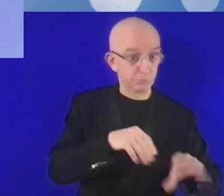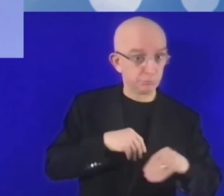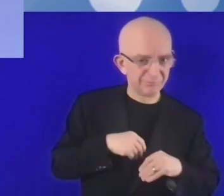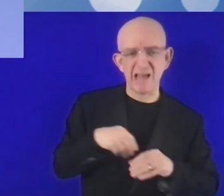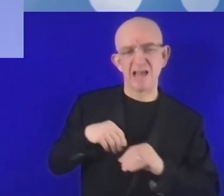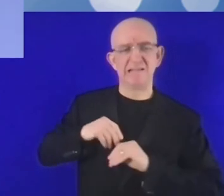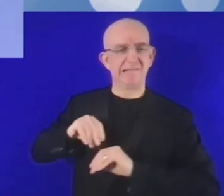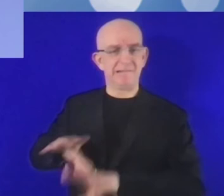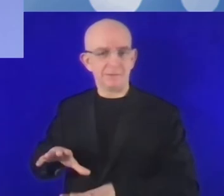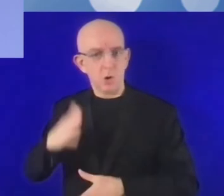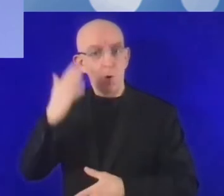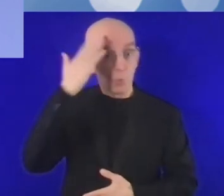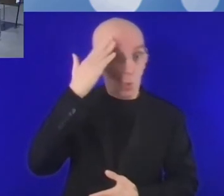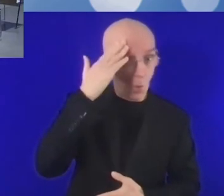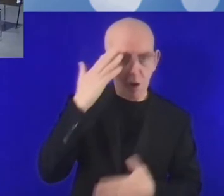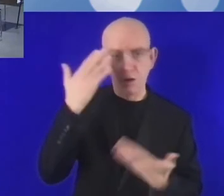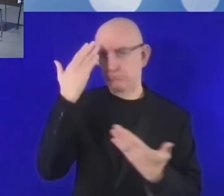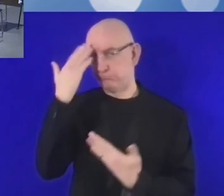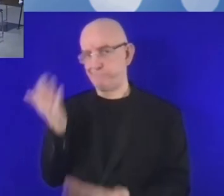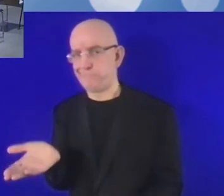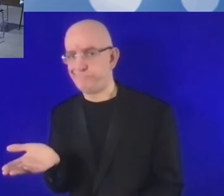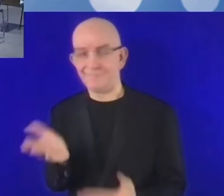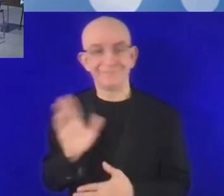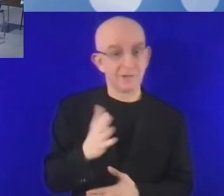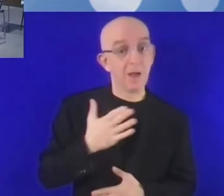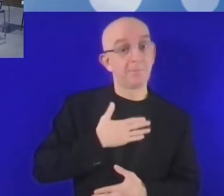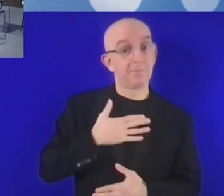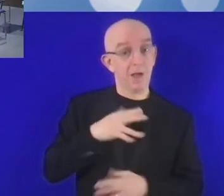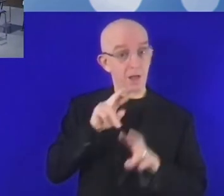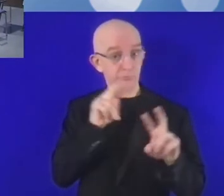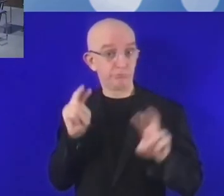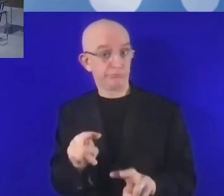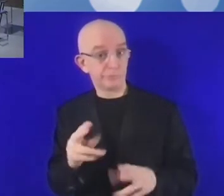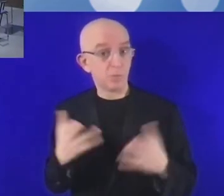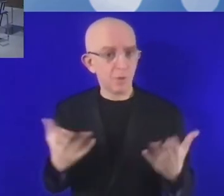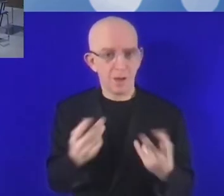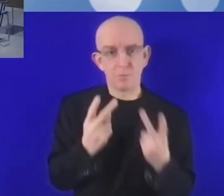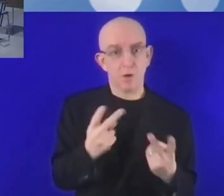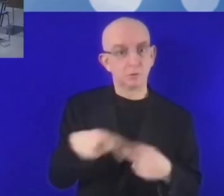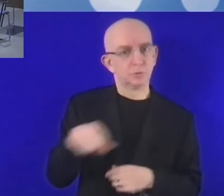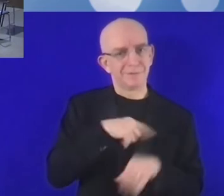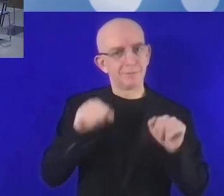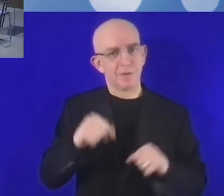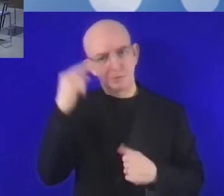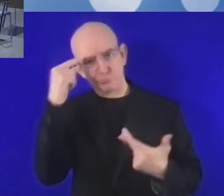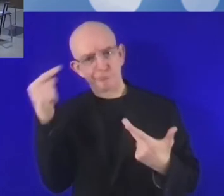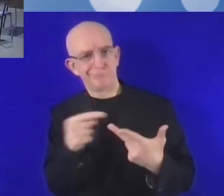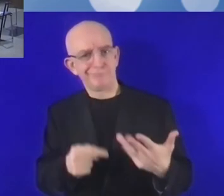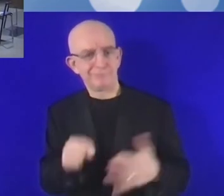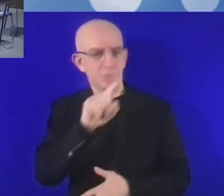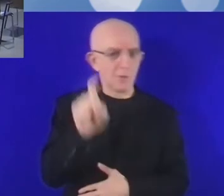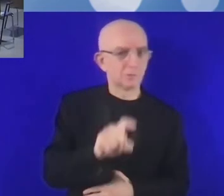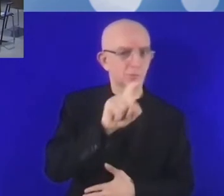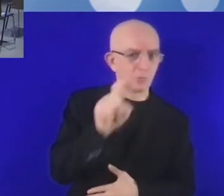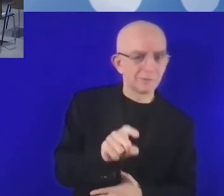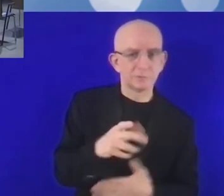chose sur quoi nous devrions nous pencher et essayer de trouver des solutions. Dans le passé, c'était absolument